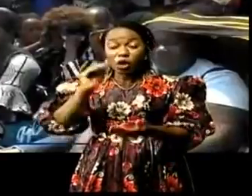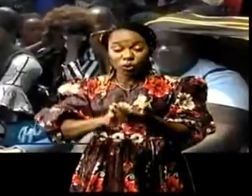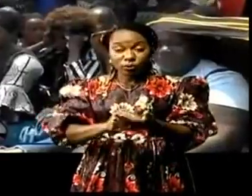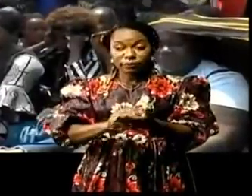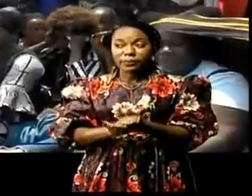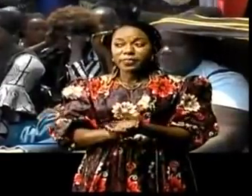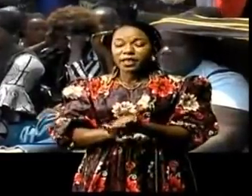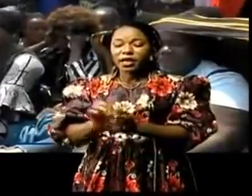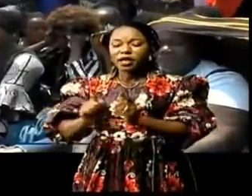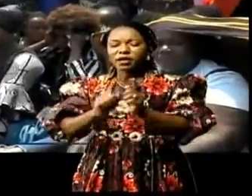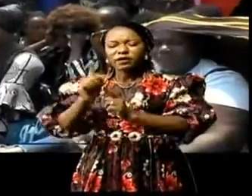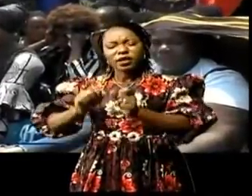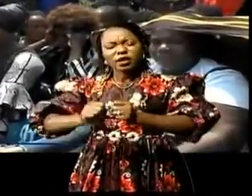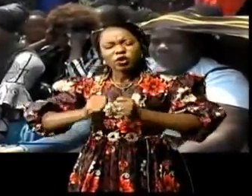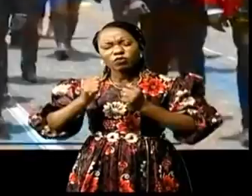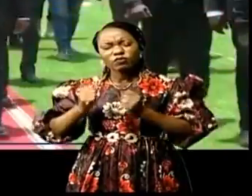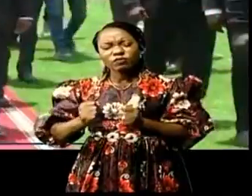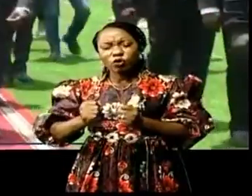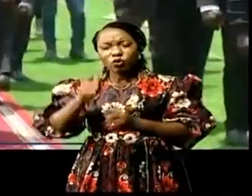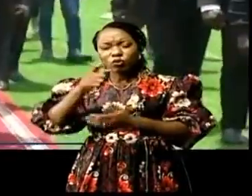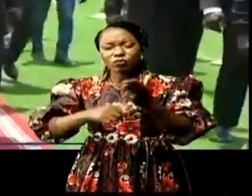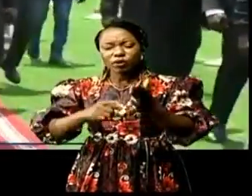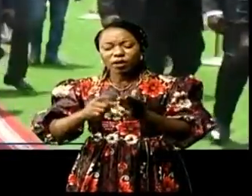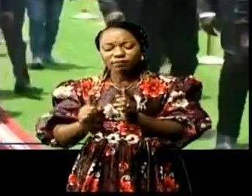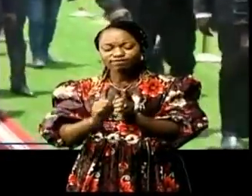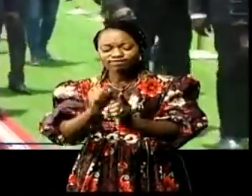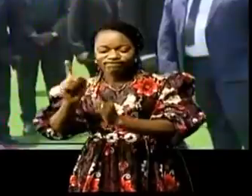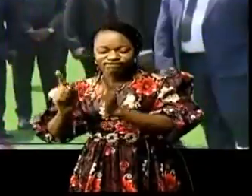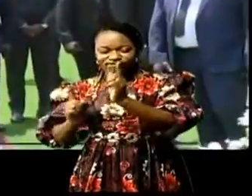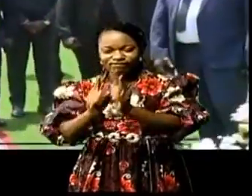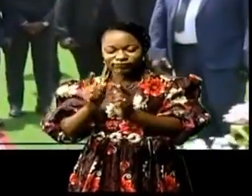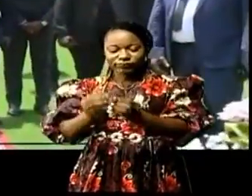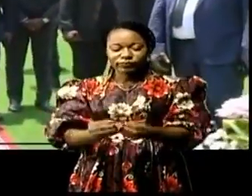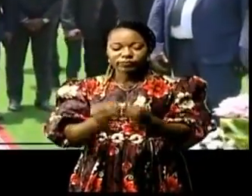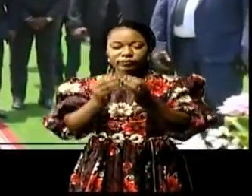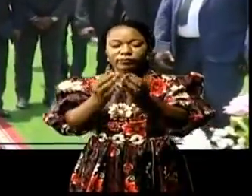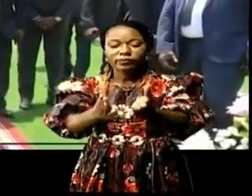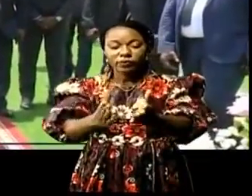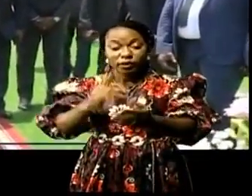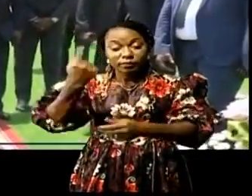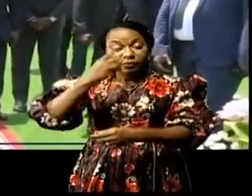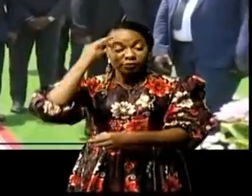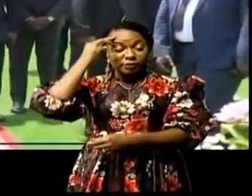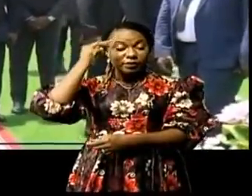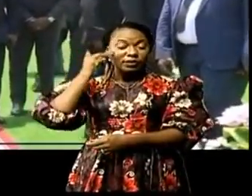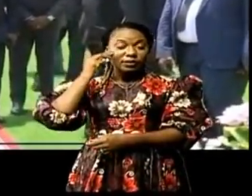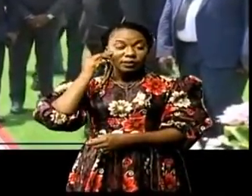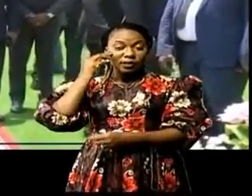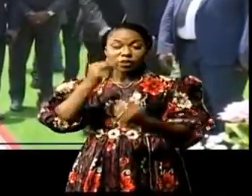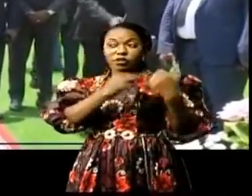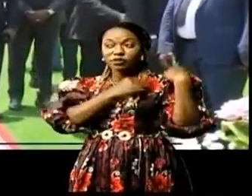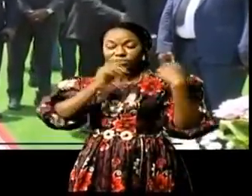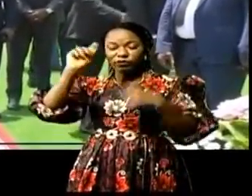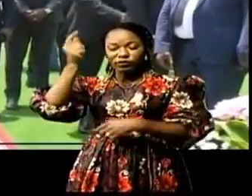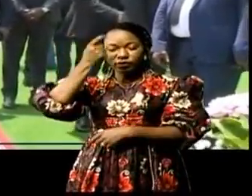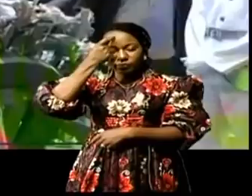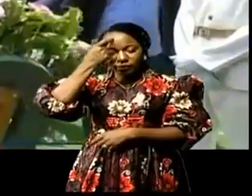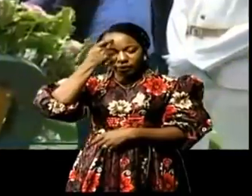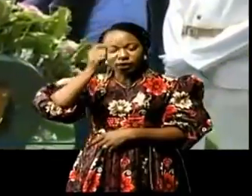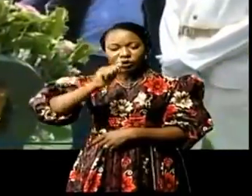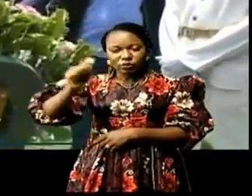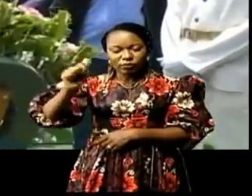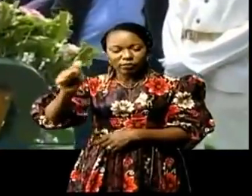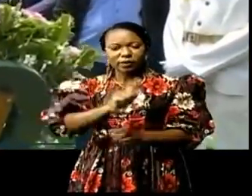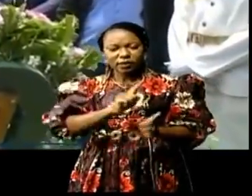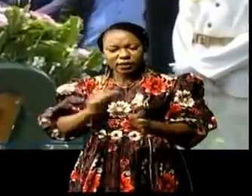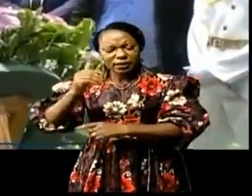ces funérailles a été le dépôt de la couronne des fleurs par le Premier ministre et chef du gouvernement, Jean-Michel Samalukonde Kyenge,